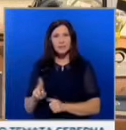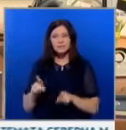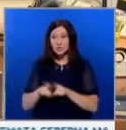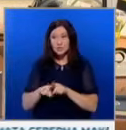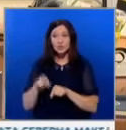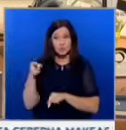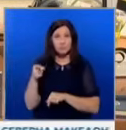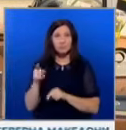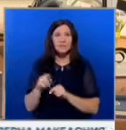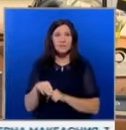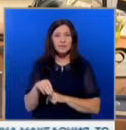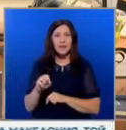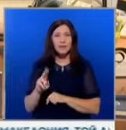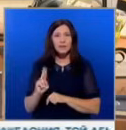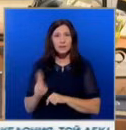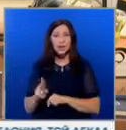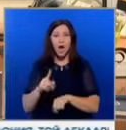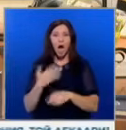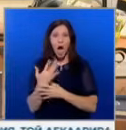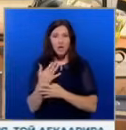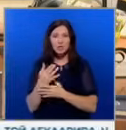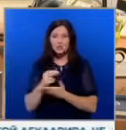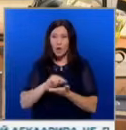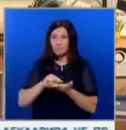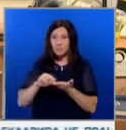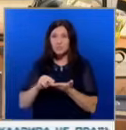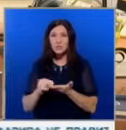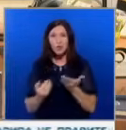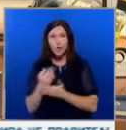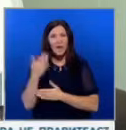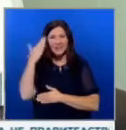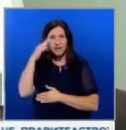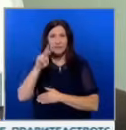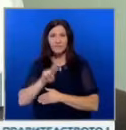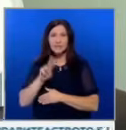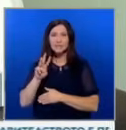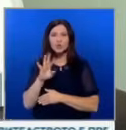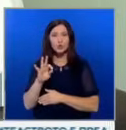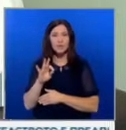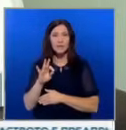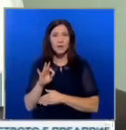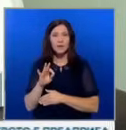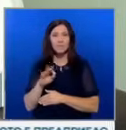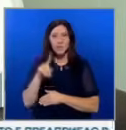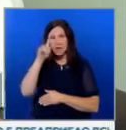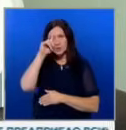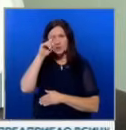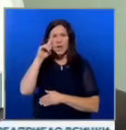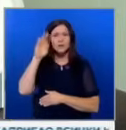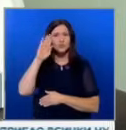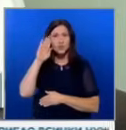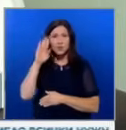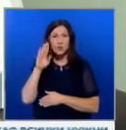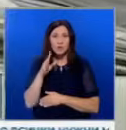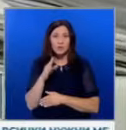ТЕЛК, е пренасрочил ръчно дата 23 октомври. Ние служителка на име Султанка нямаме. Това